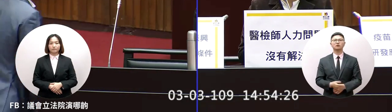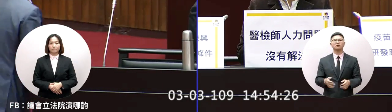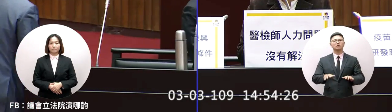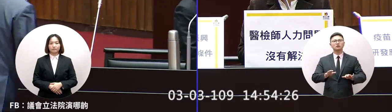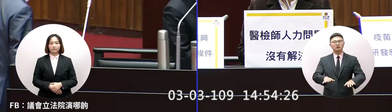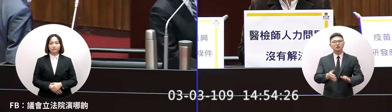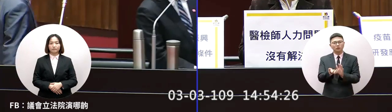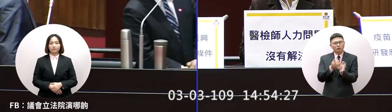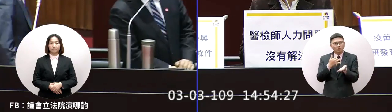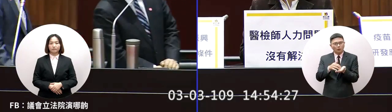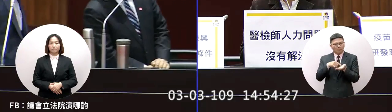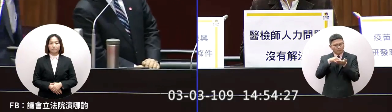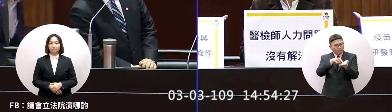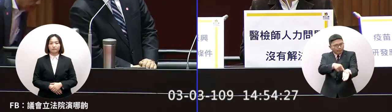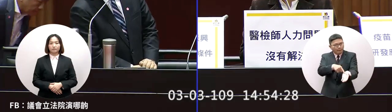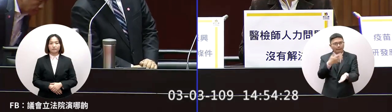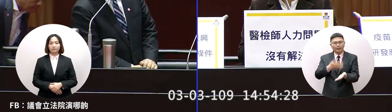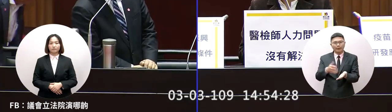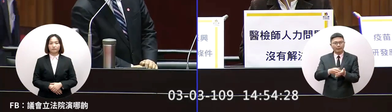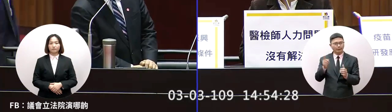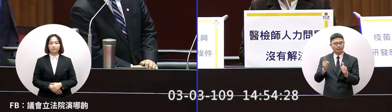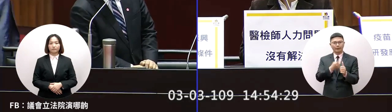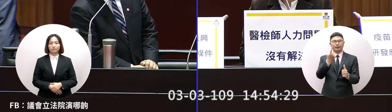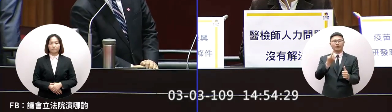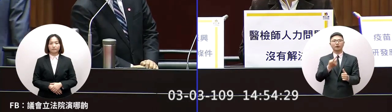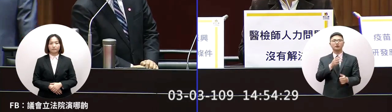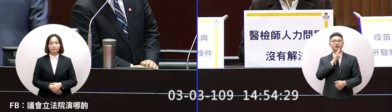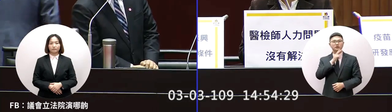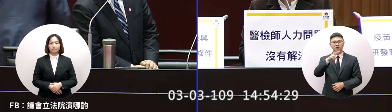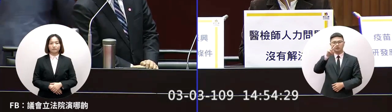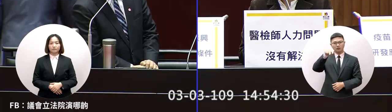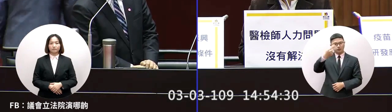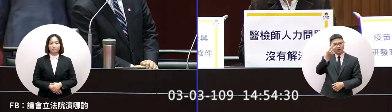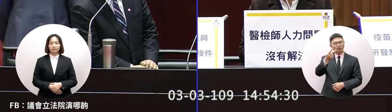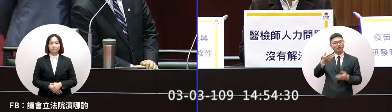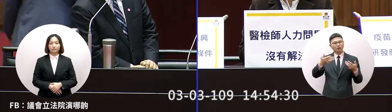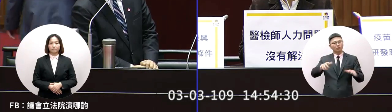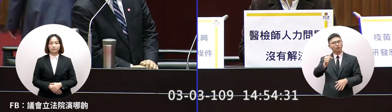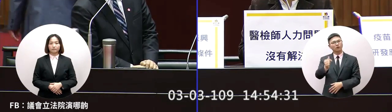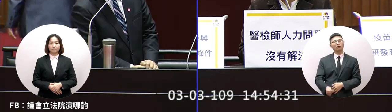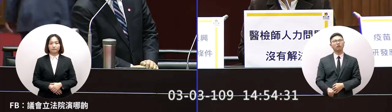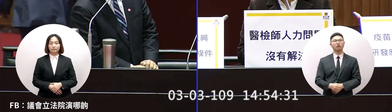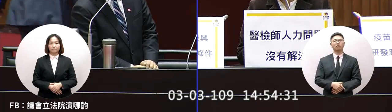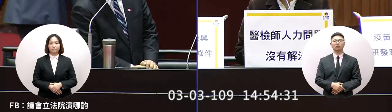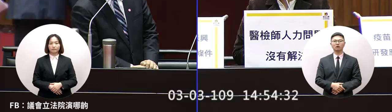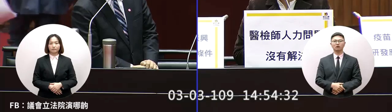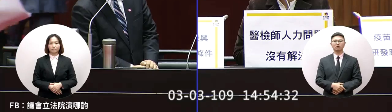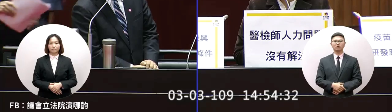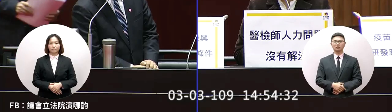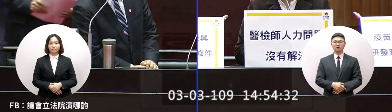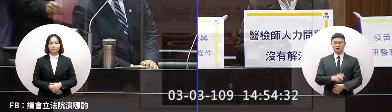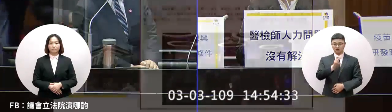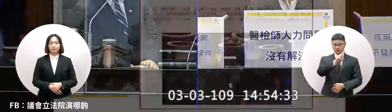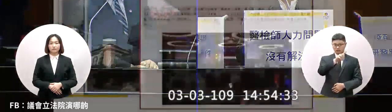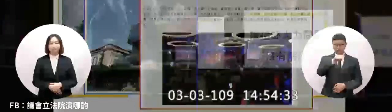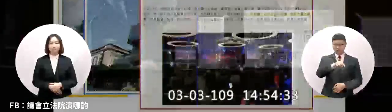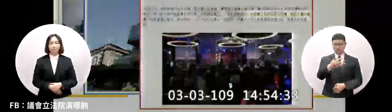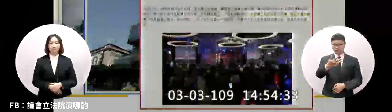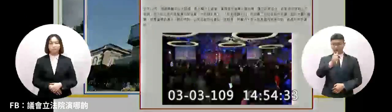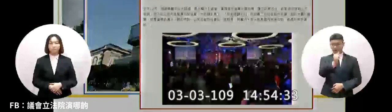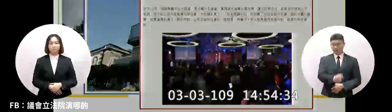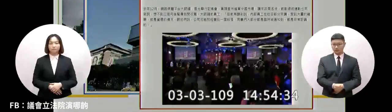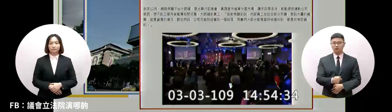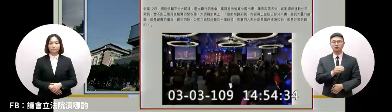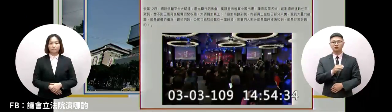次是编的最多的预算，就是编了200多亿那其中就是有21.8亿是用在研